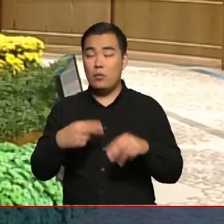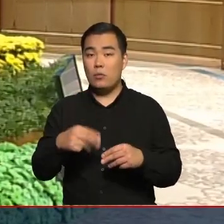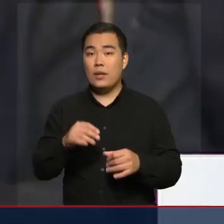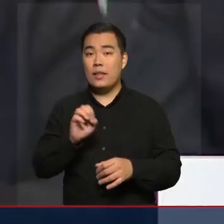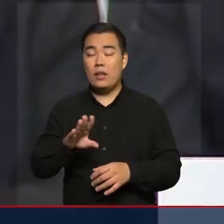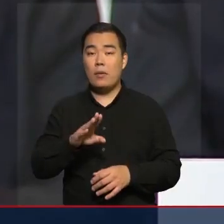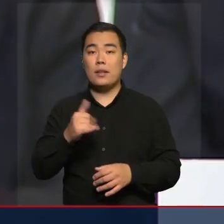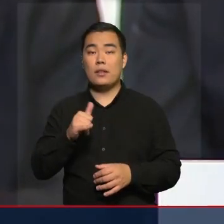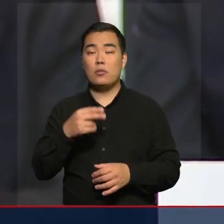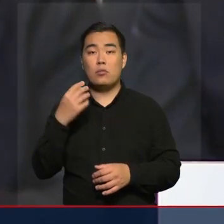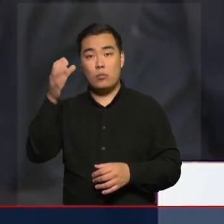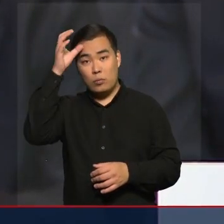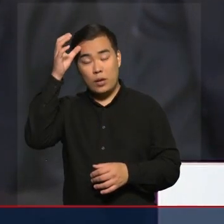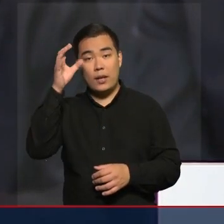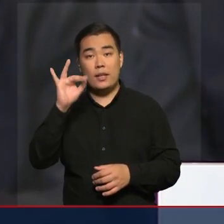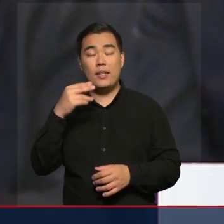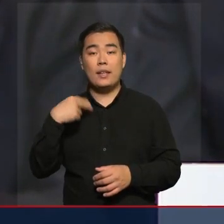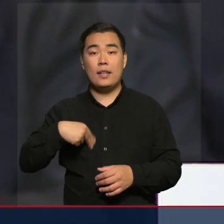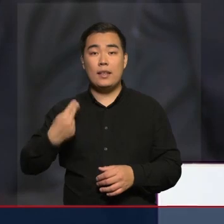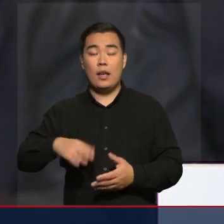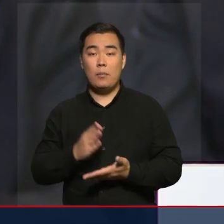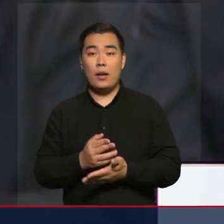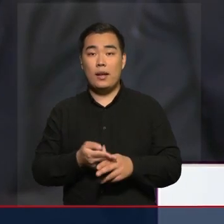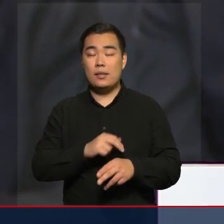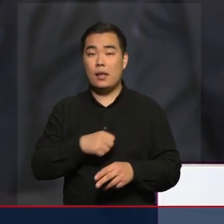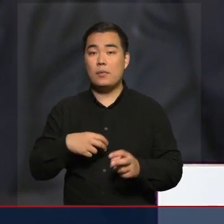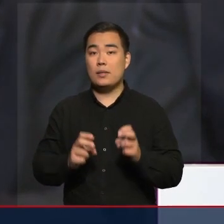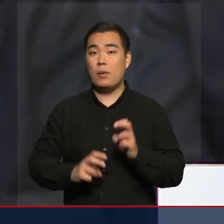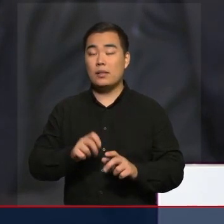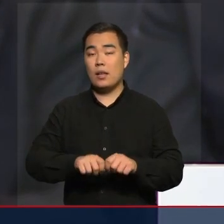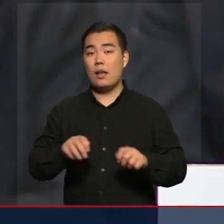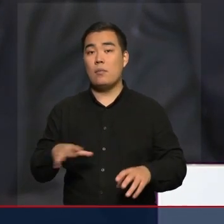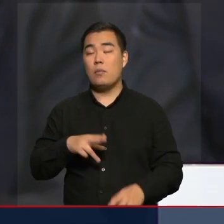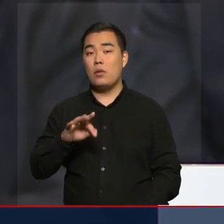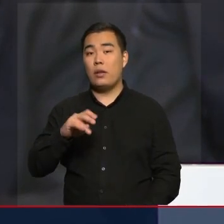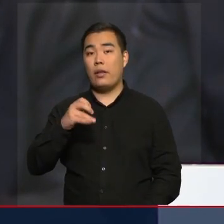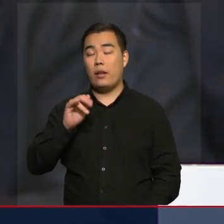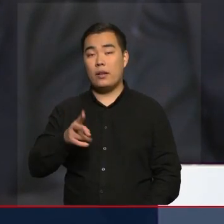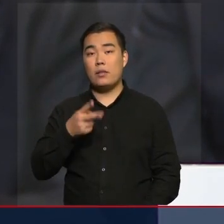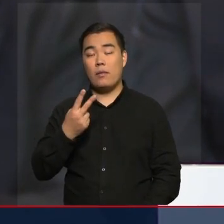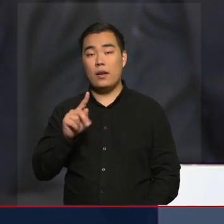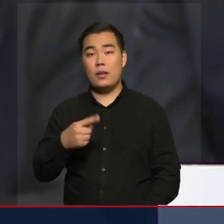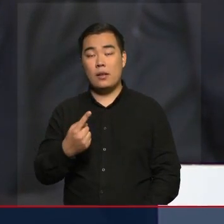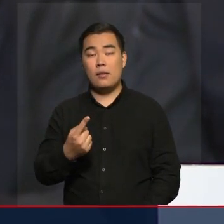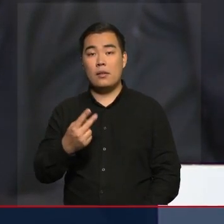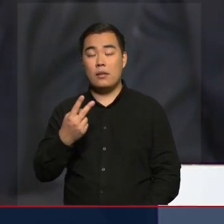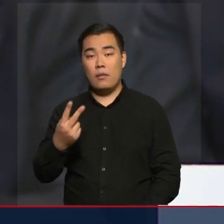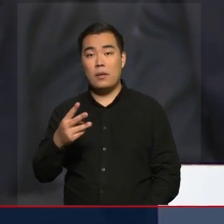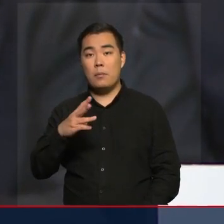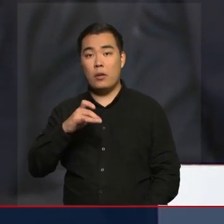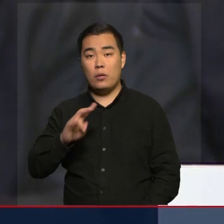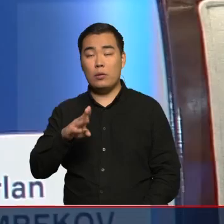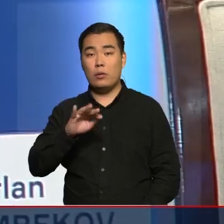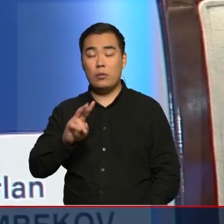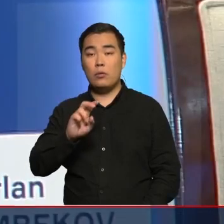Европу Турцию и Китай в сентябре этого года начато строительство завода по производству полиэтилена мощностью 1,2 млн тонн в год проработки